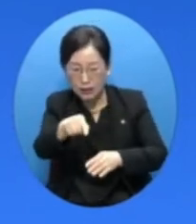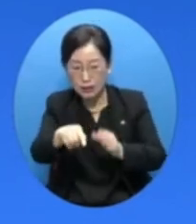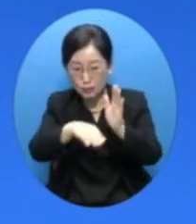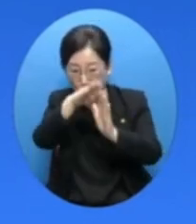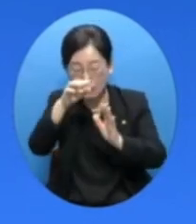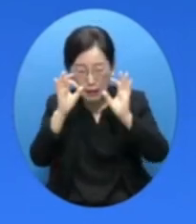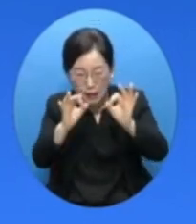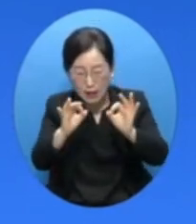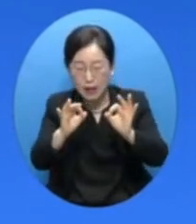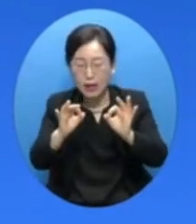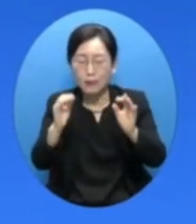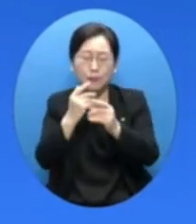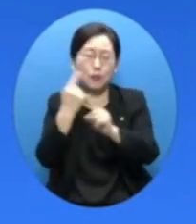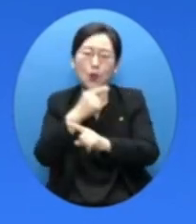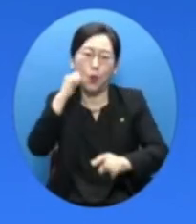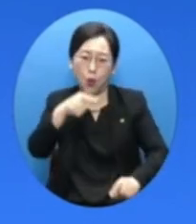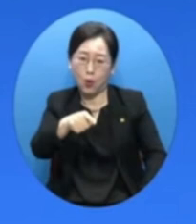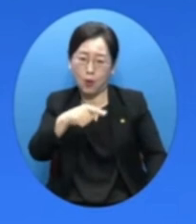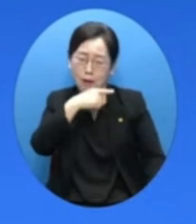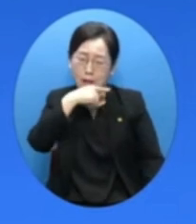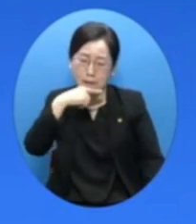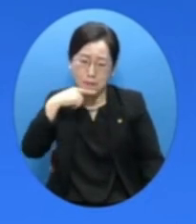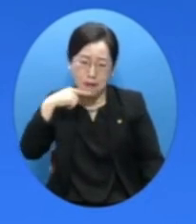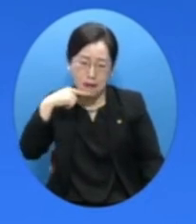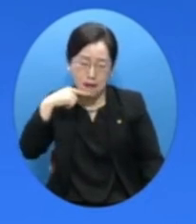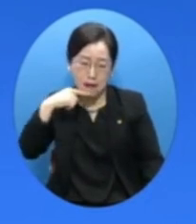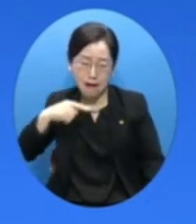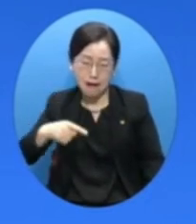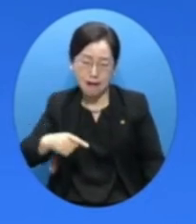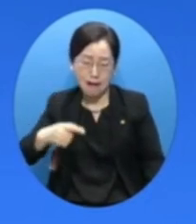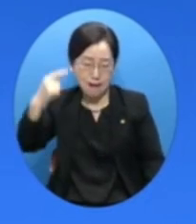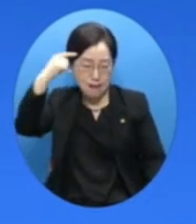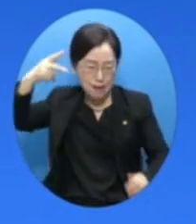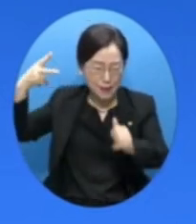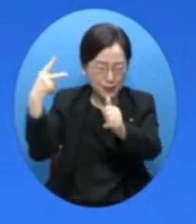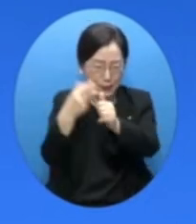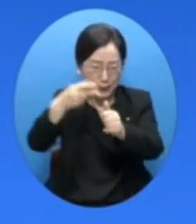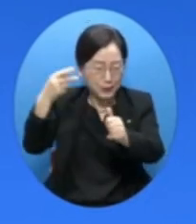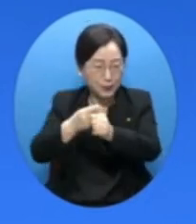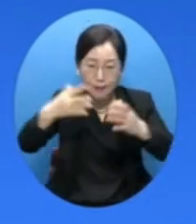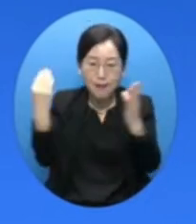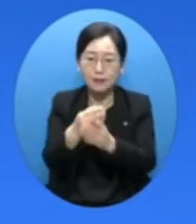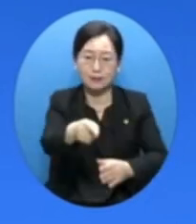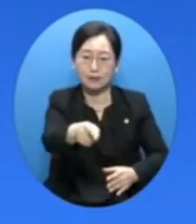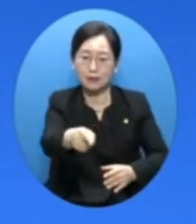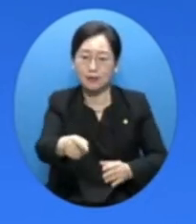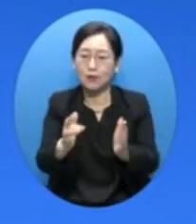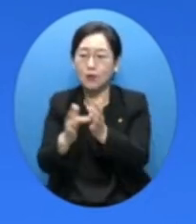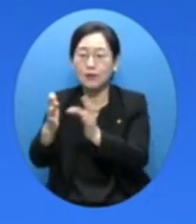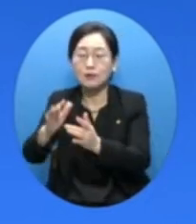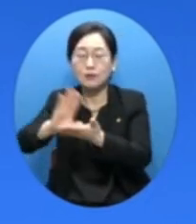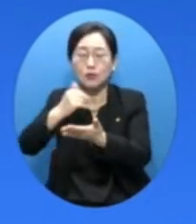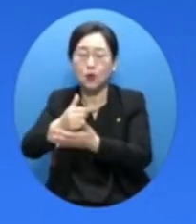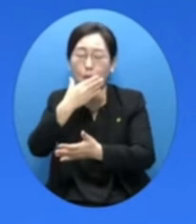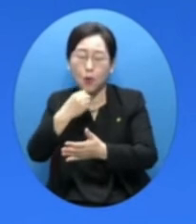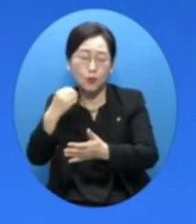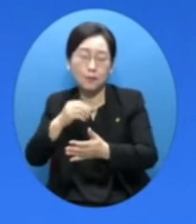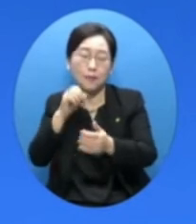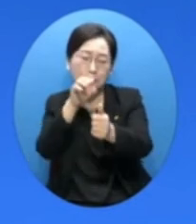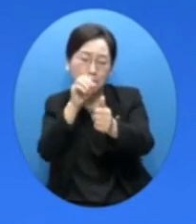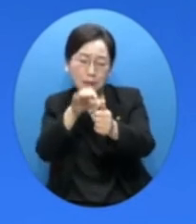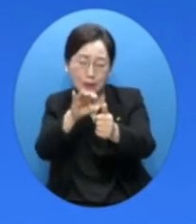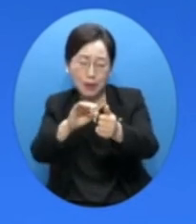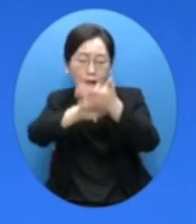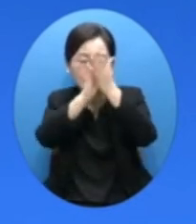못합니다. 저들은 그냥 새빨간 주제사상파들, 공산주의자들입니다. 오직 그리스도의 복음만이 저들을 변화시킬 수 있게